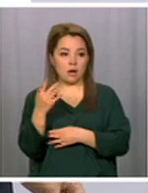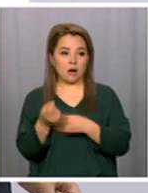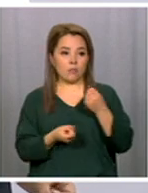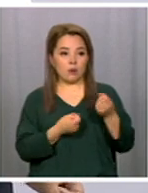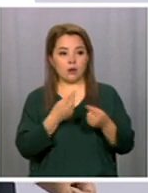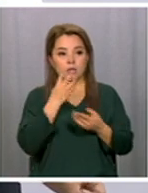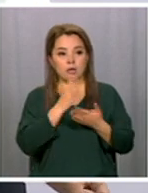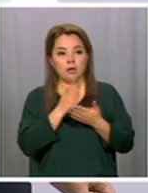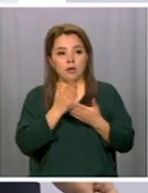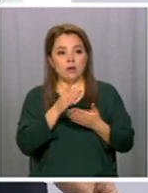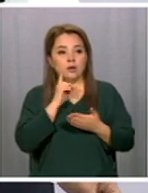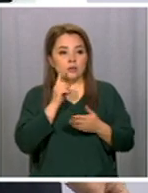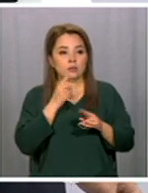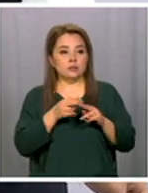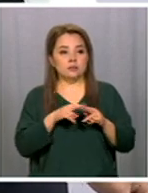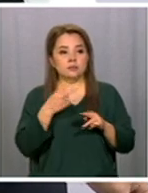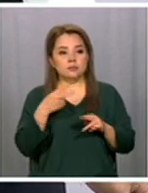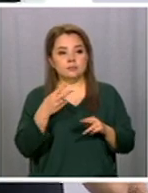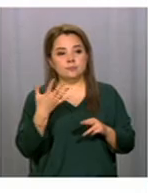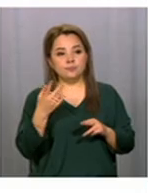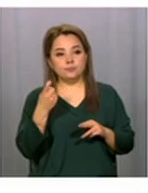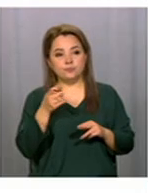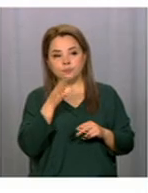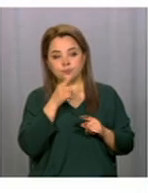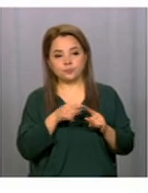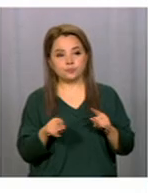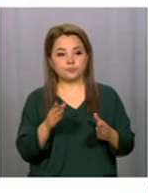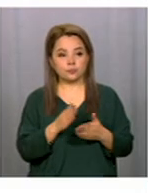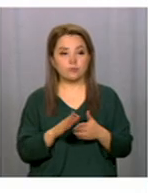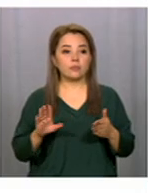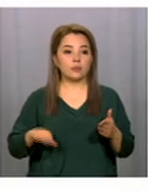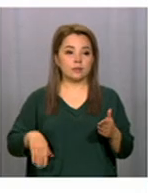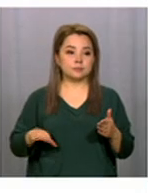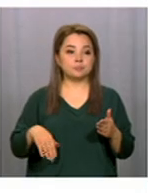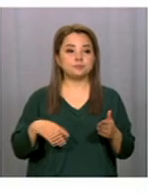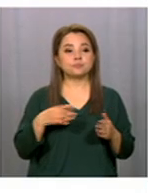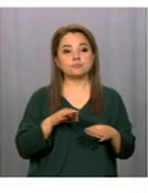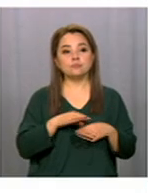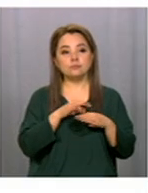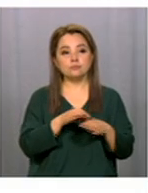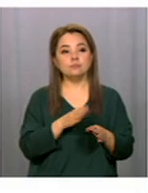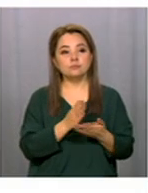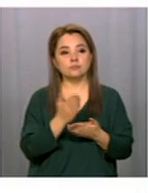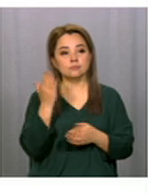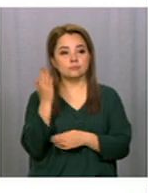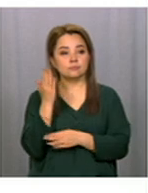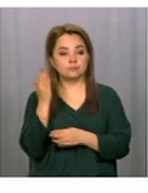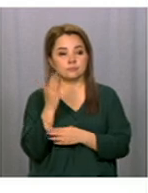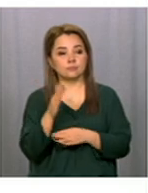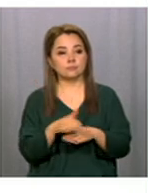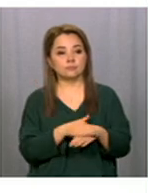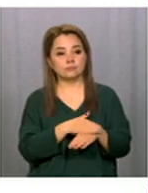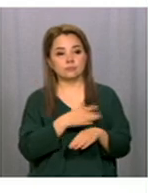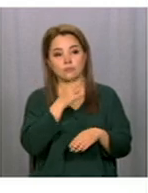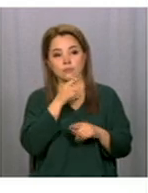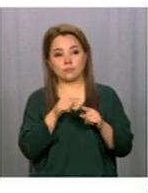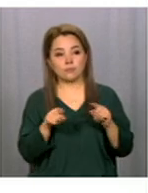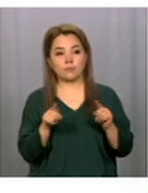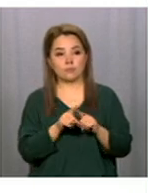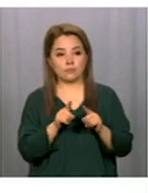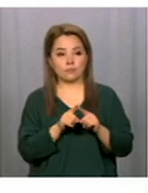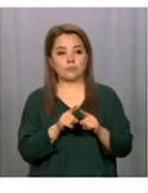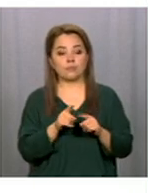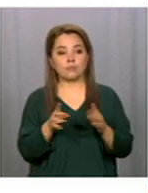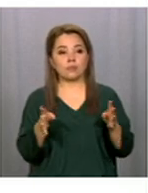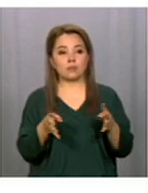болады. Оларға 25-100 жыл арасында. Ал одан соң жетілген қарағайлы орман және еменді орман, жалпы